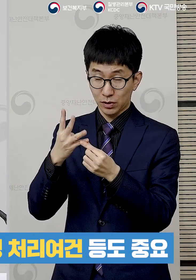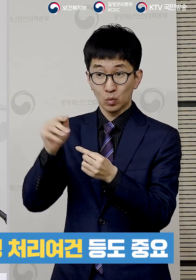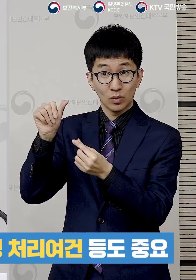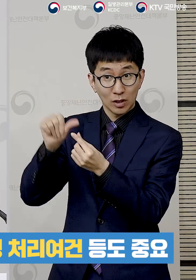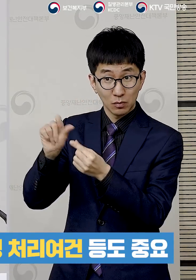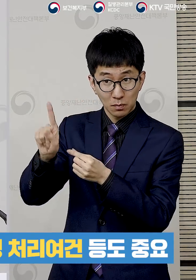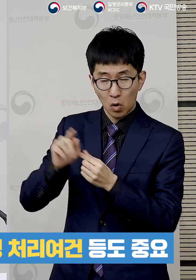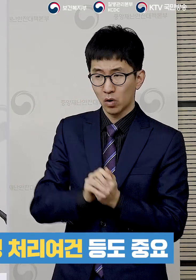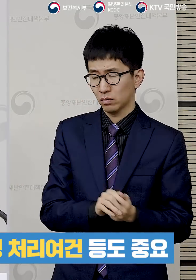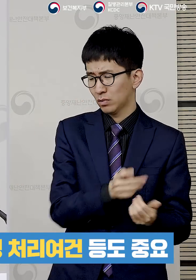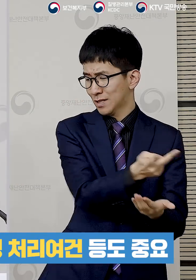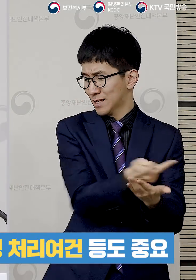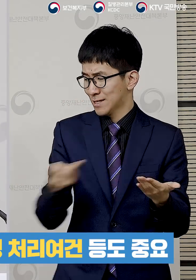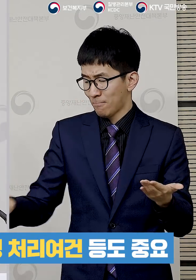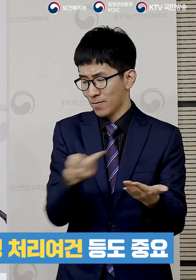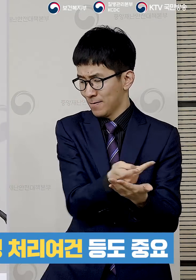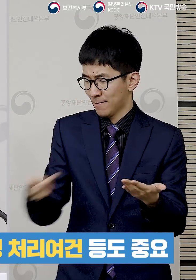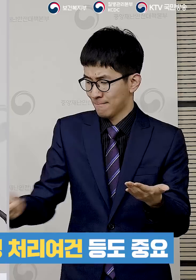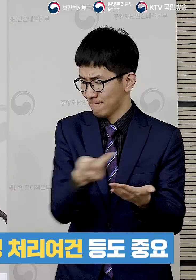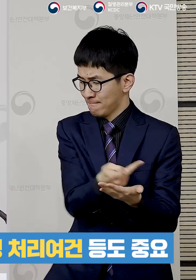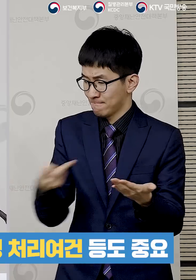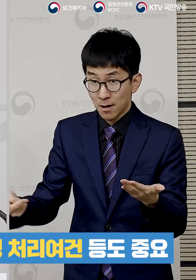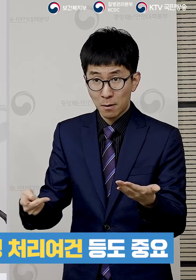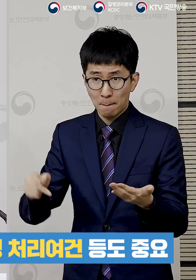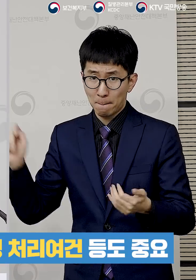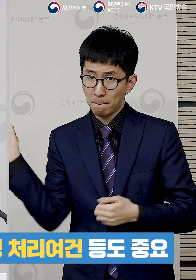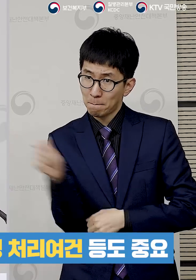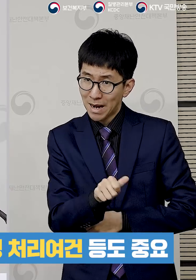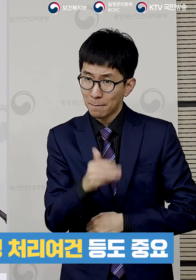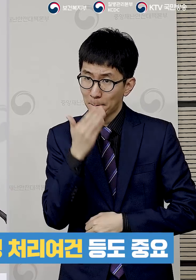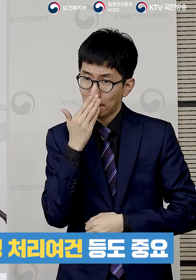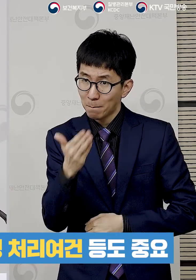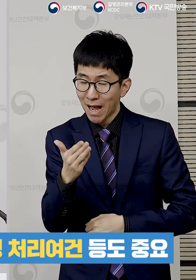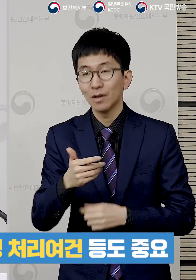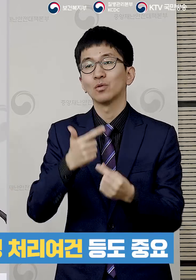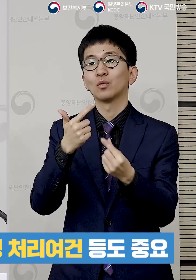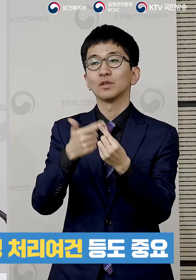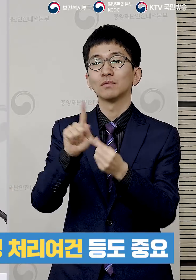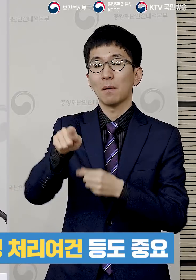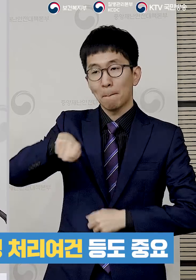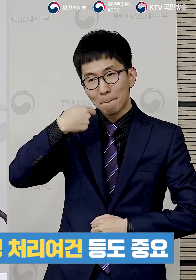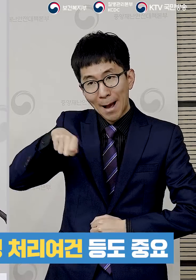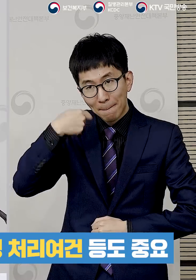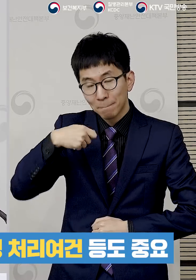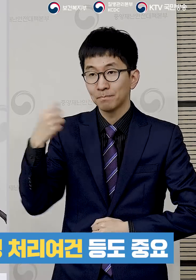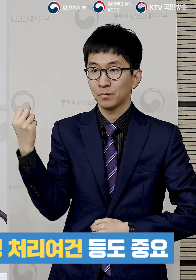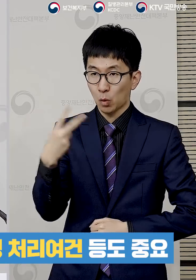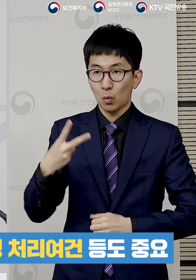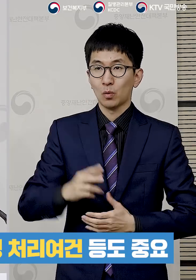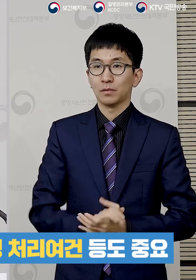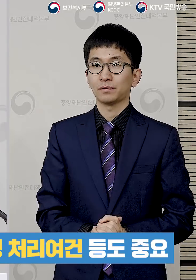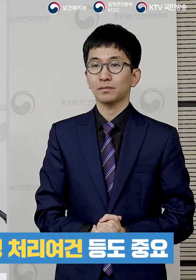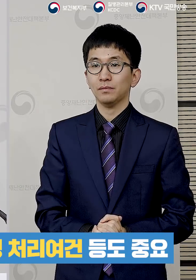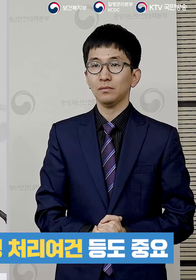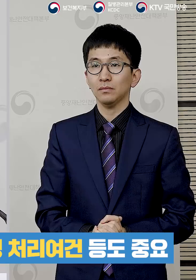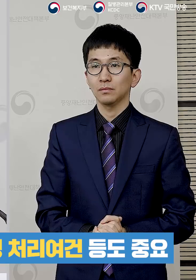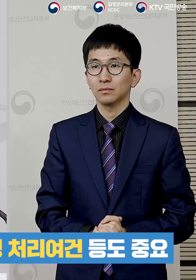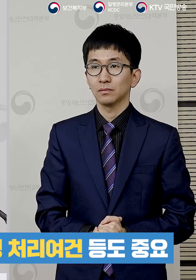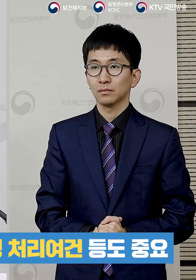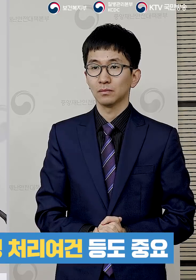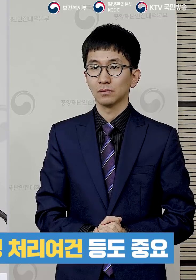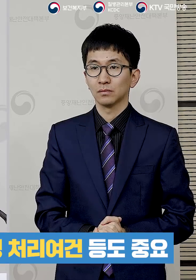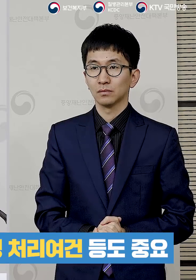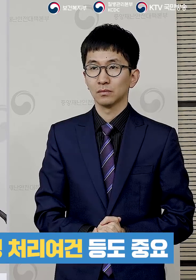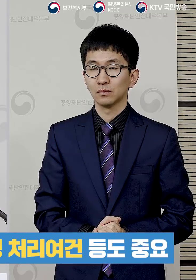동시에 빠른 시간 안에 입소를 허용할 수 있는 지금 여건이 갖춰져 있는지, 그리고 식사나 가장 중요한 것이